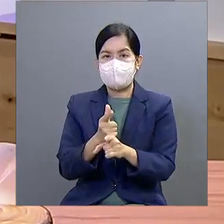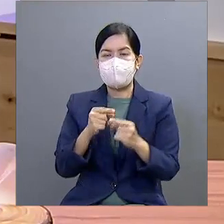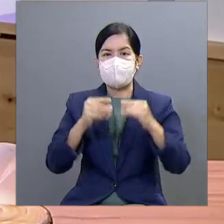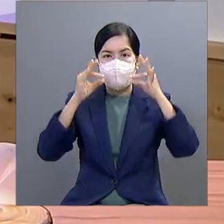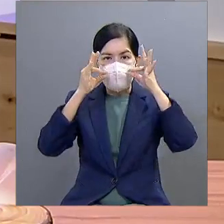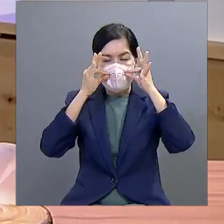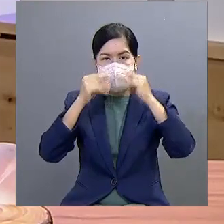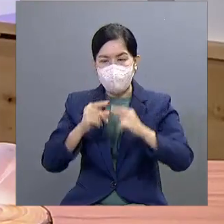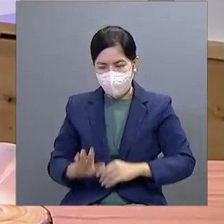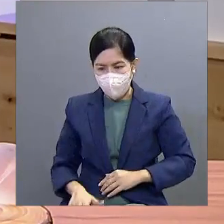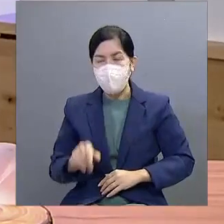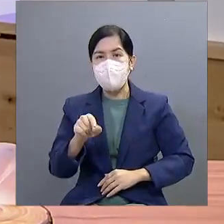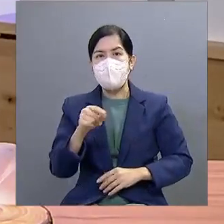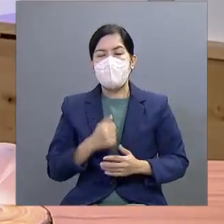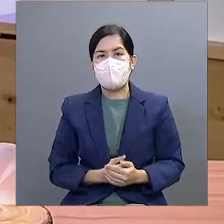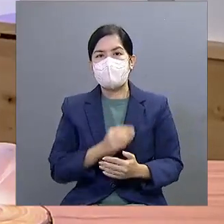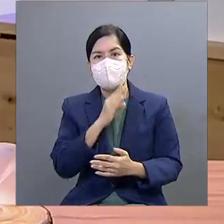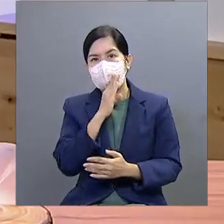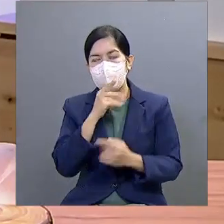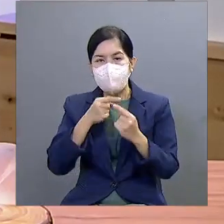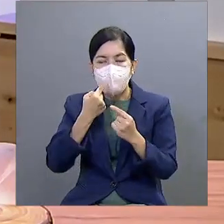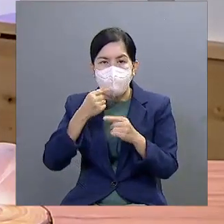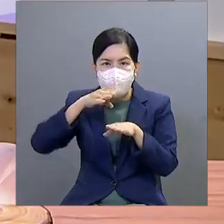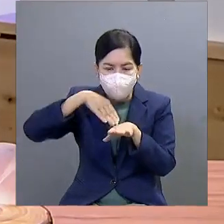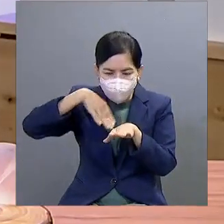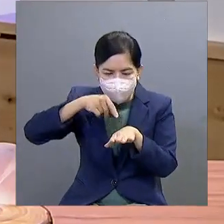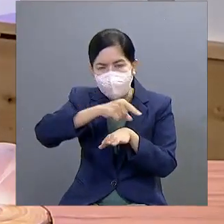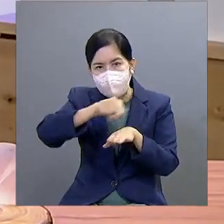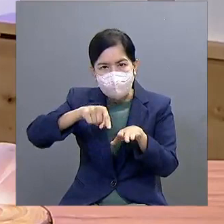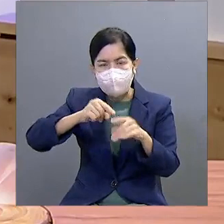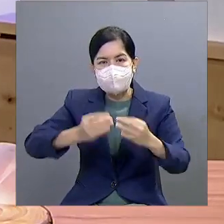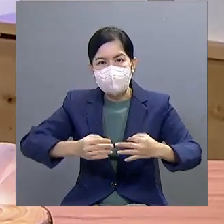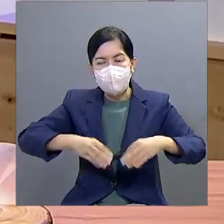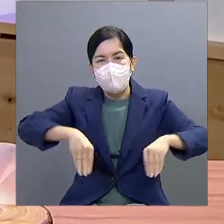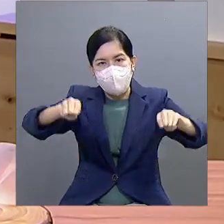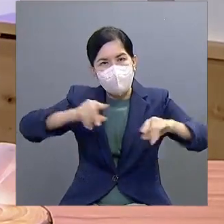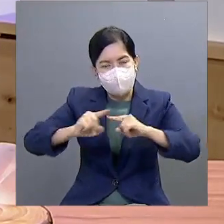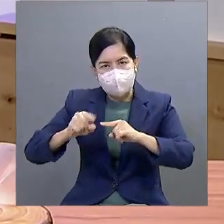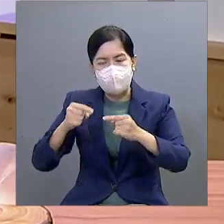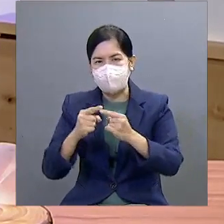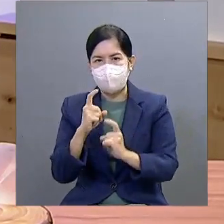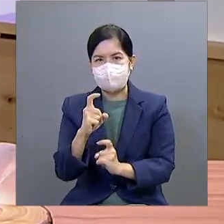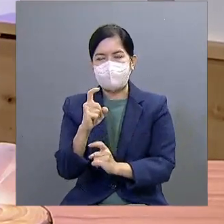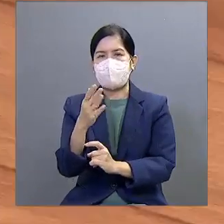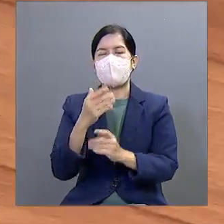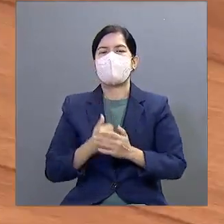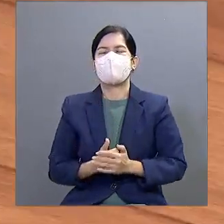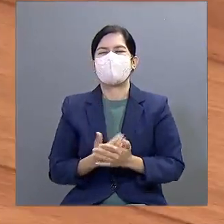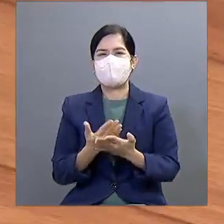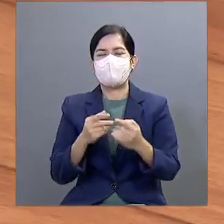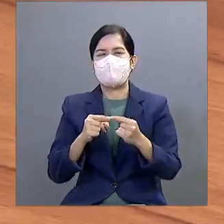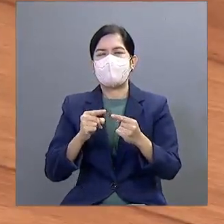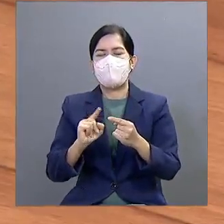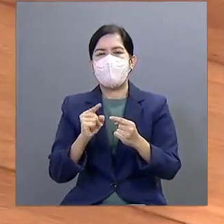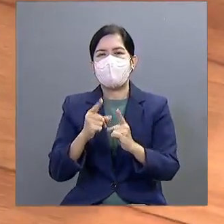ริเวณนั้นหรือว่าเลียบริเวณนั้นนะคะก็จะทำให้ไม่เกิดอันตรายกับสัตว์เลี้ยงของคุณผู้ชมด้วยนะค